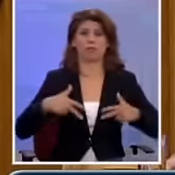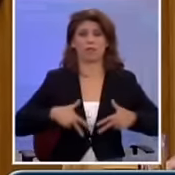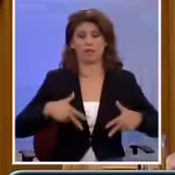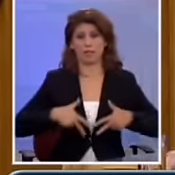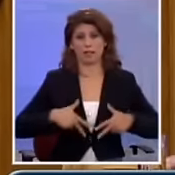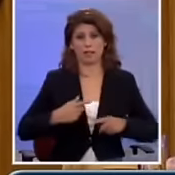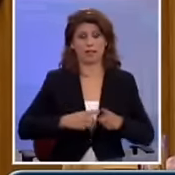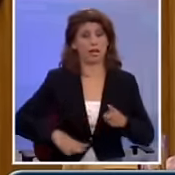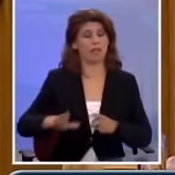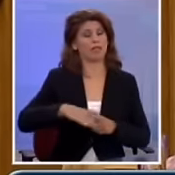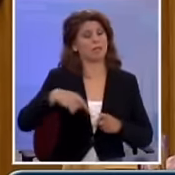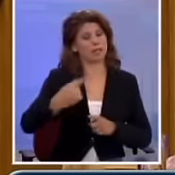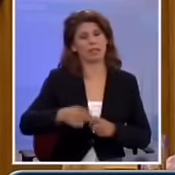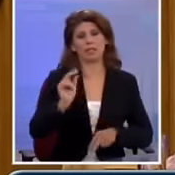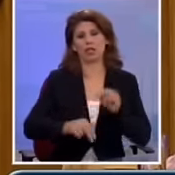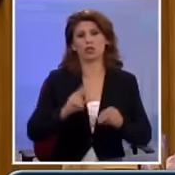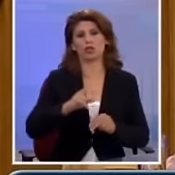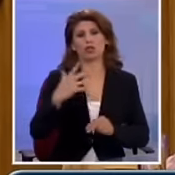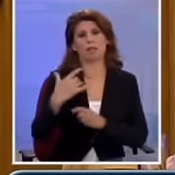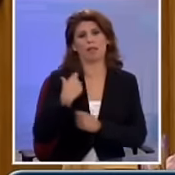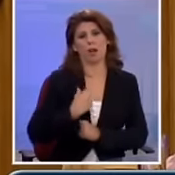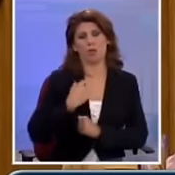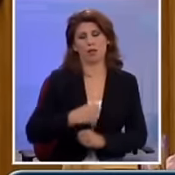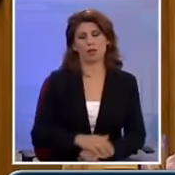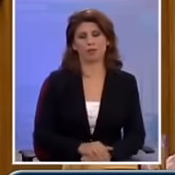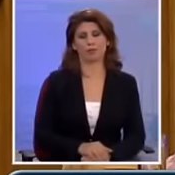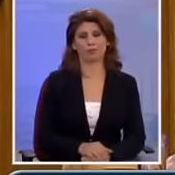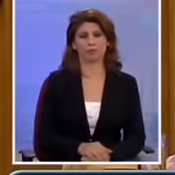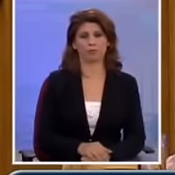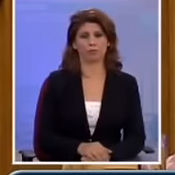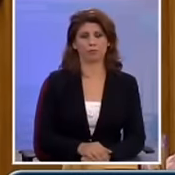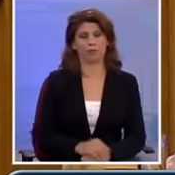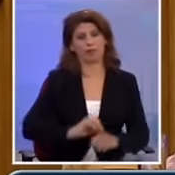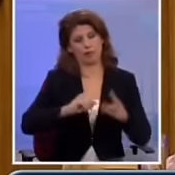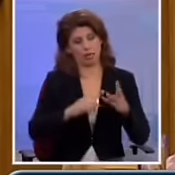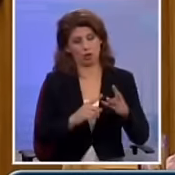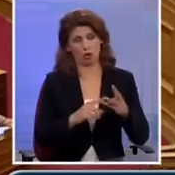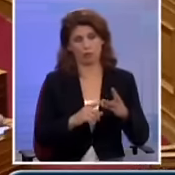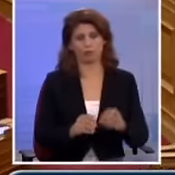χώρας μετά τις εκλογές της 25ης Γενάρη. Τρίτον,